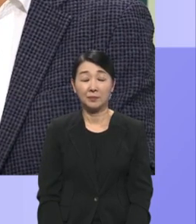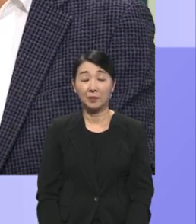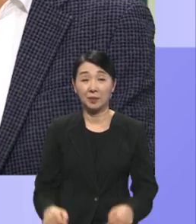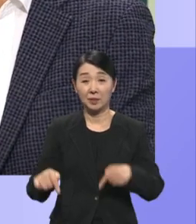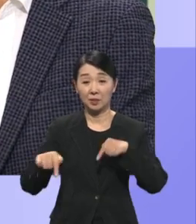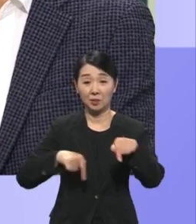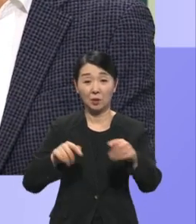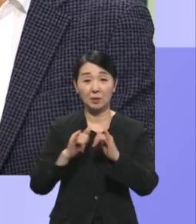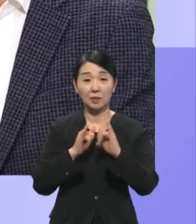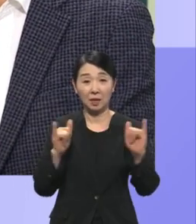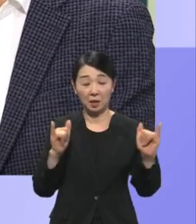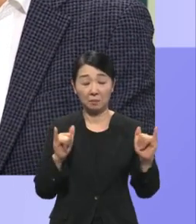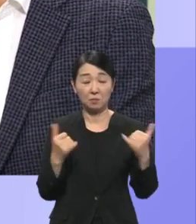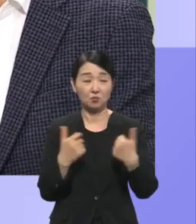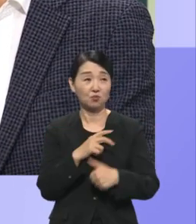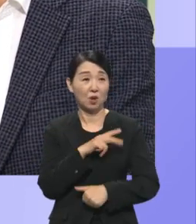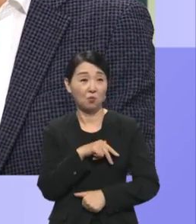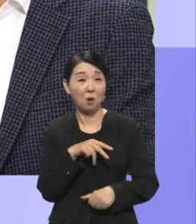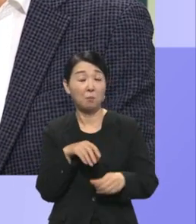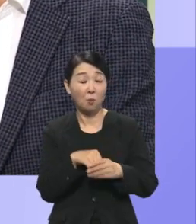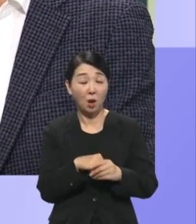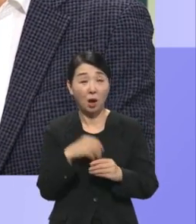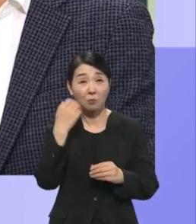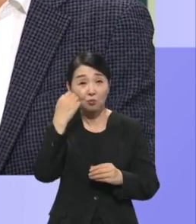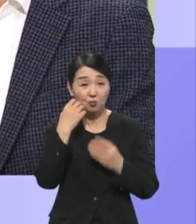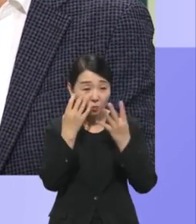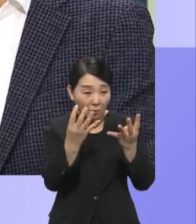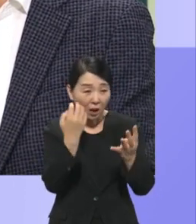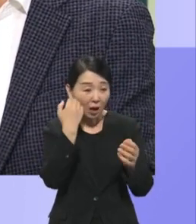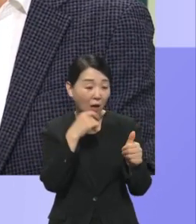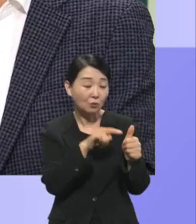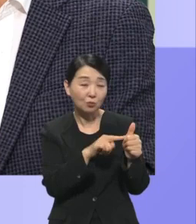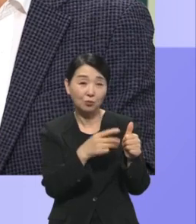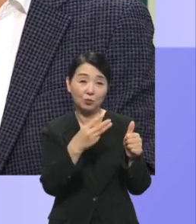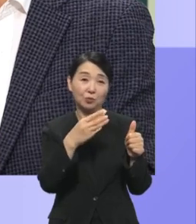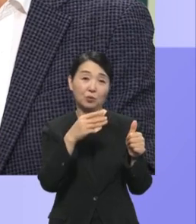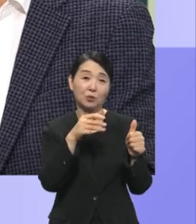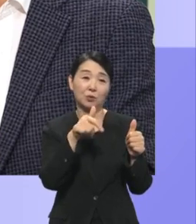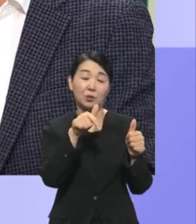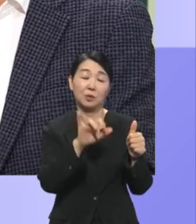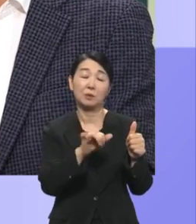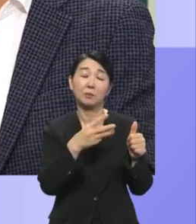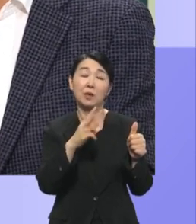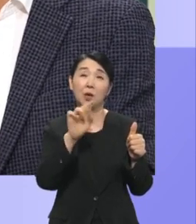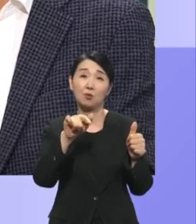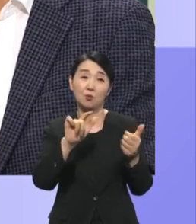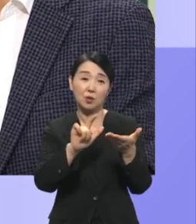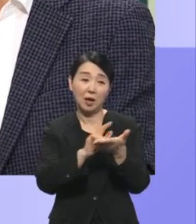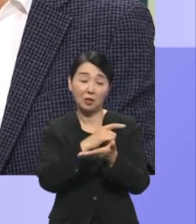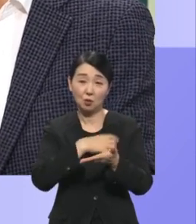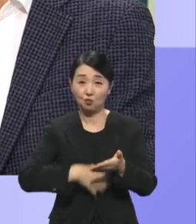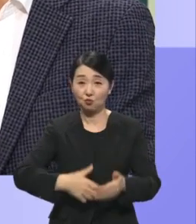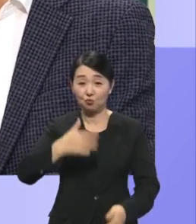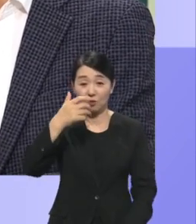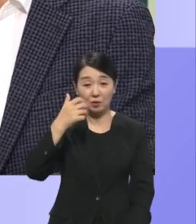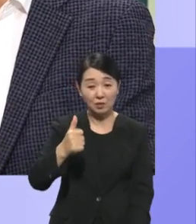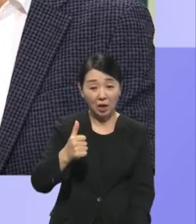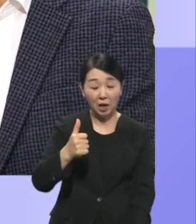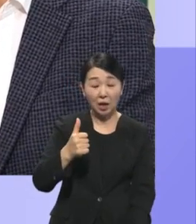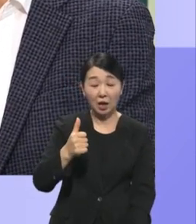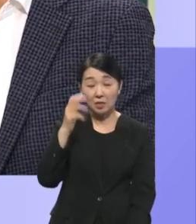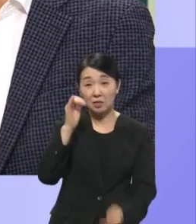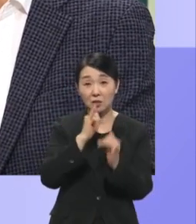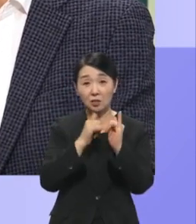정치인들도 좀 포함이 됐어요 또 논란이 되는 인물 중에 하나가 김태우 전 강서 구청장입니다 누군지 모르는